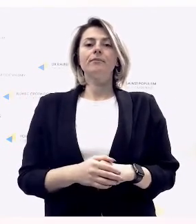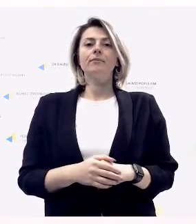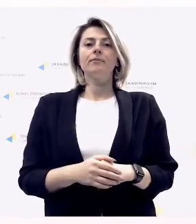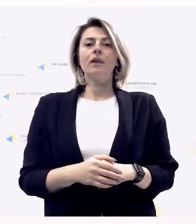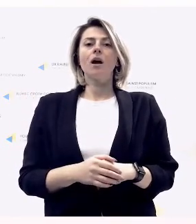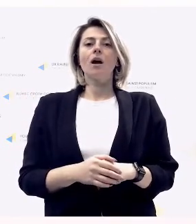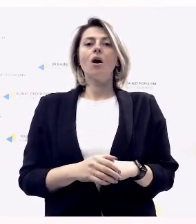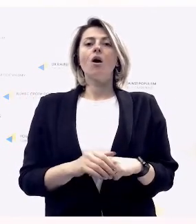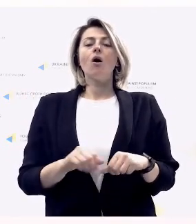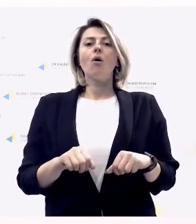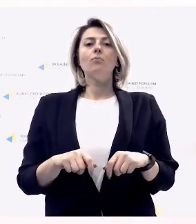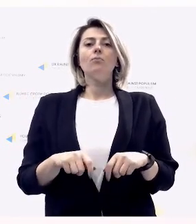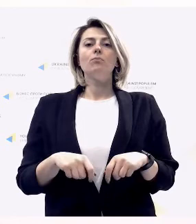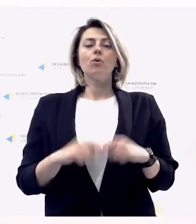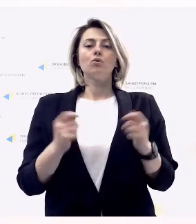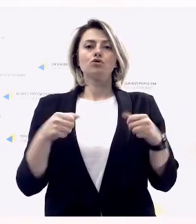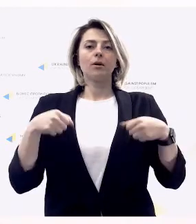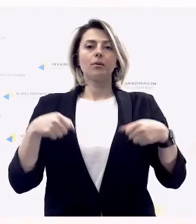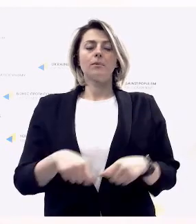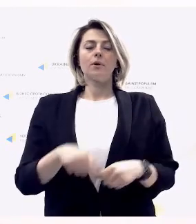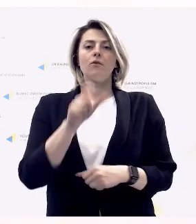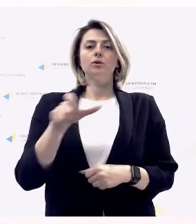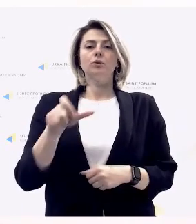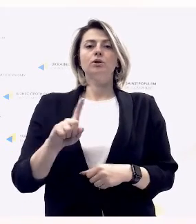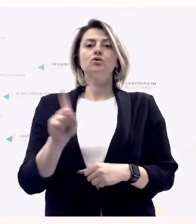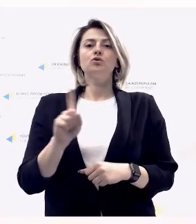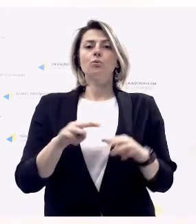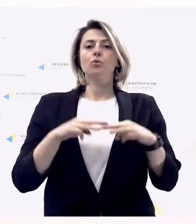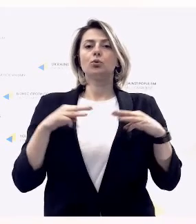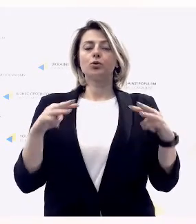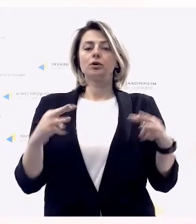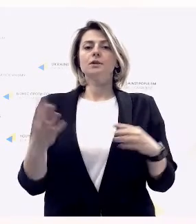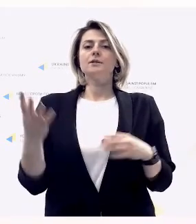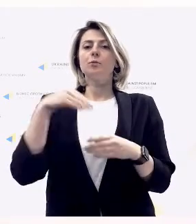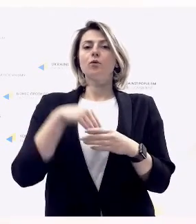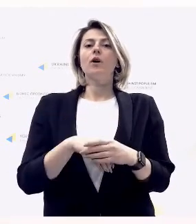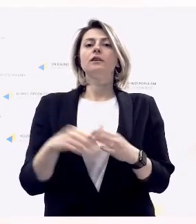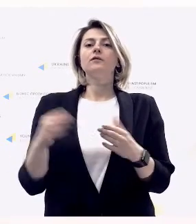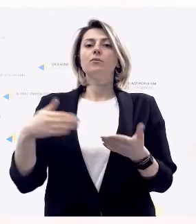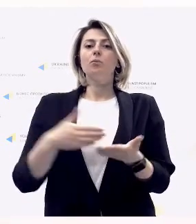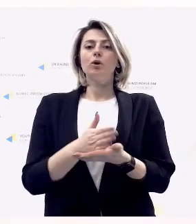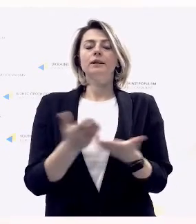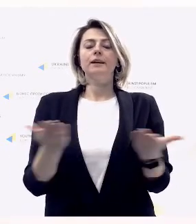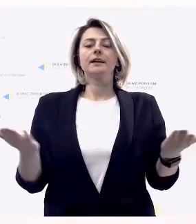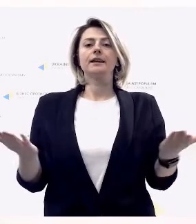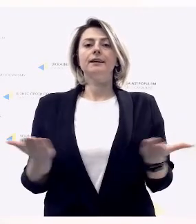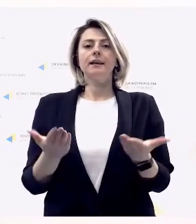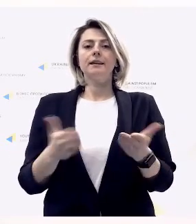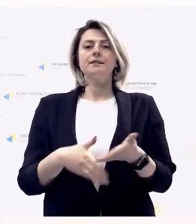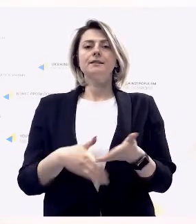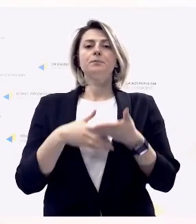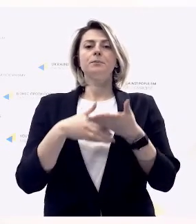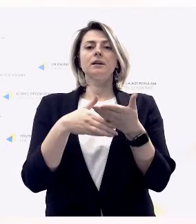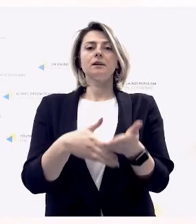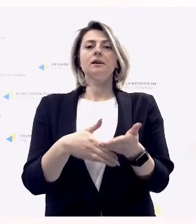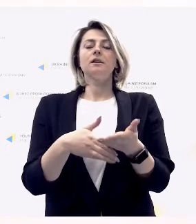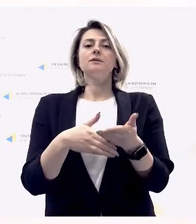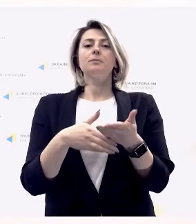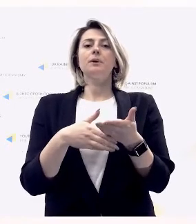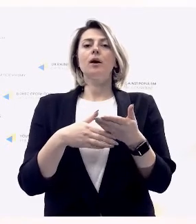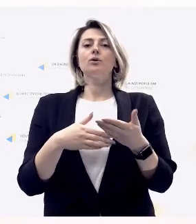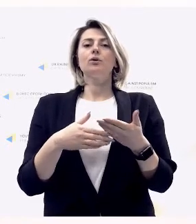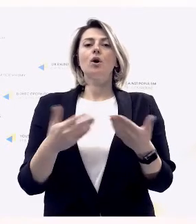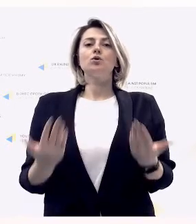порушення прав людини, щоб уряд запровадив політики, які сприяють соціальній згуртованості